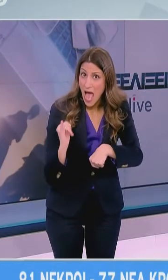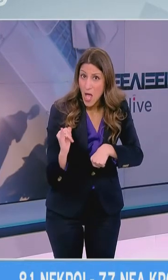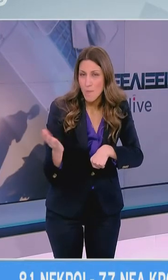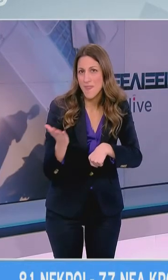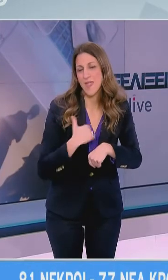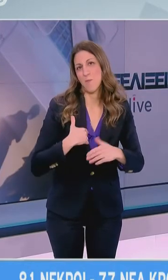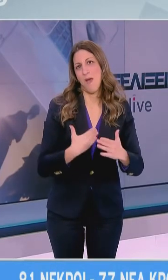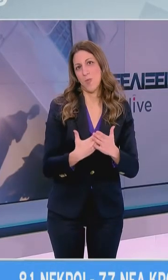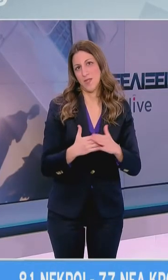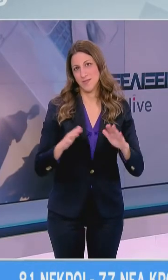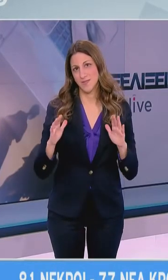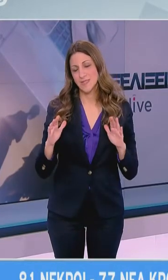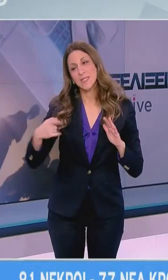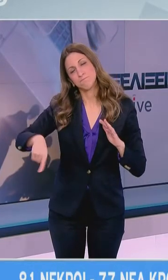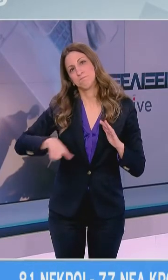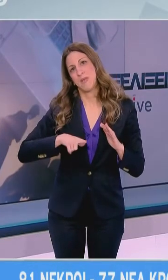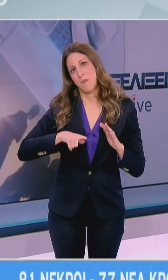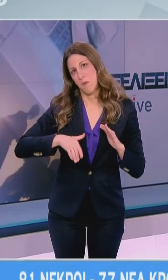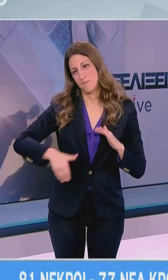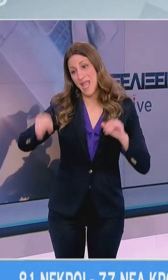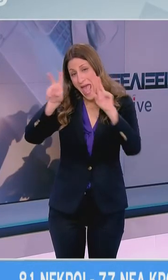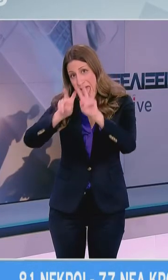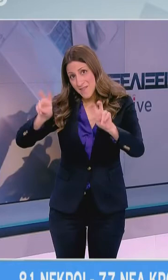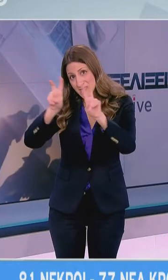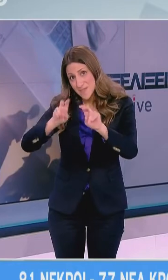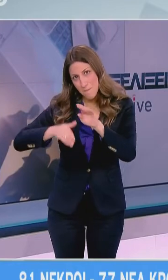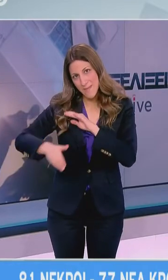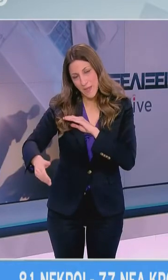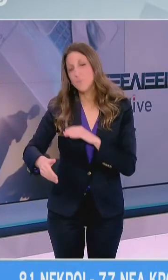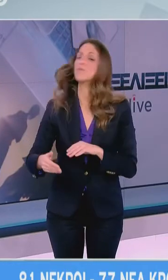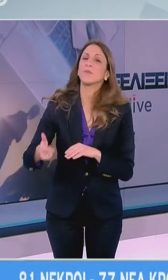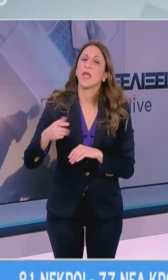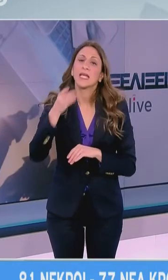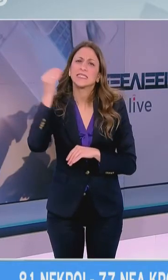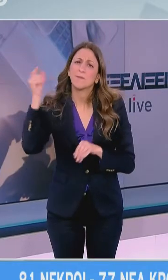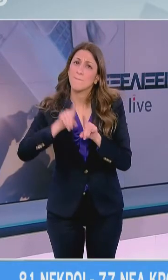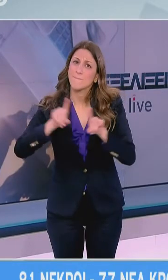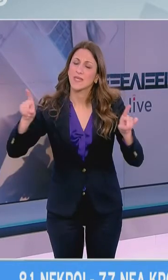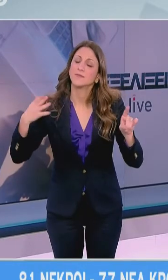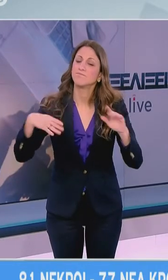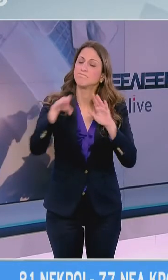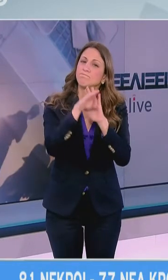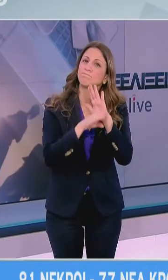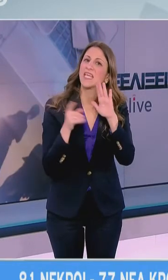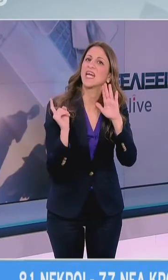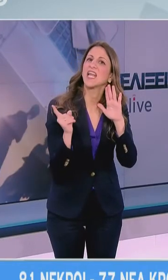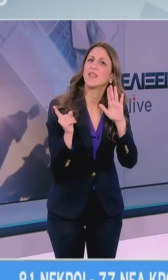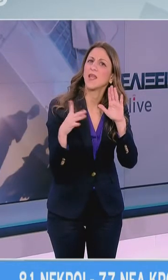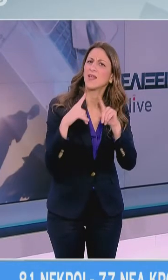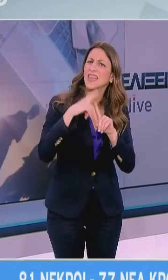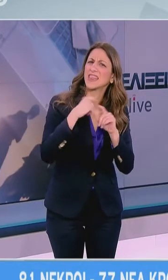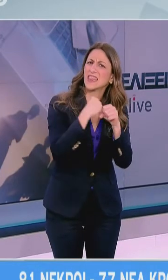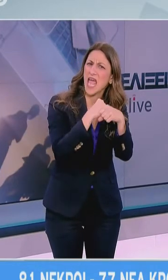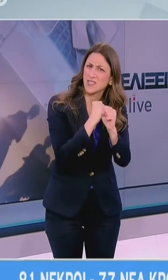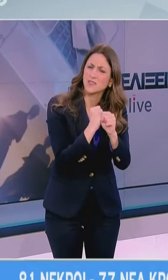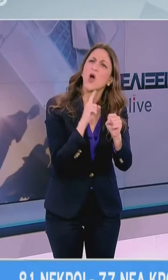καλύτερη εικόνα για την εξάπλωση στον πληθυσμό. Μην ξεχνάτε εδώ πέρα ότι τα κριτήρια εργαστηριακού ελέγχου τα οποία χρησιμοποιούνται είναι κριτήρια που χρησιμοποιούνται